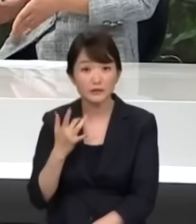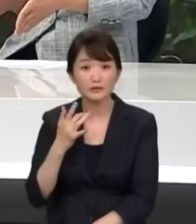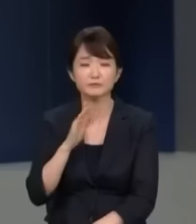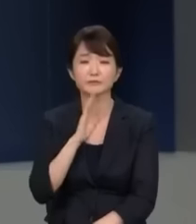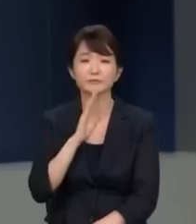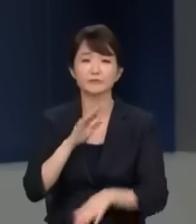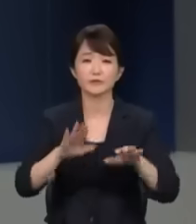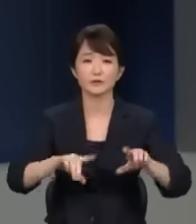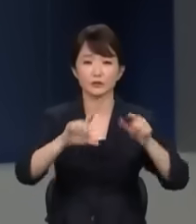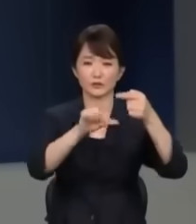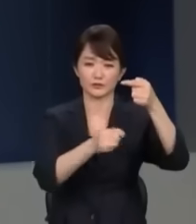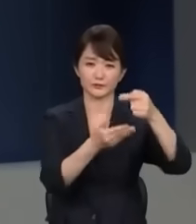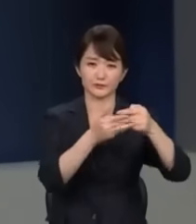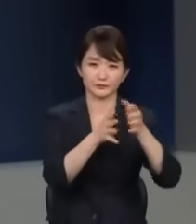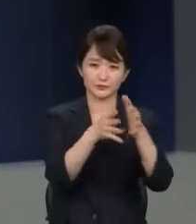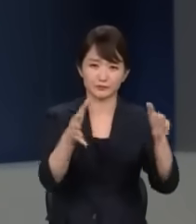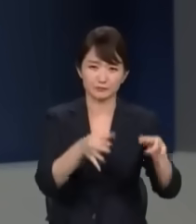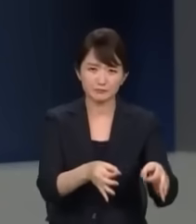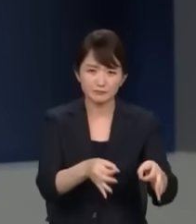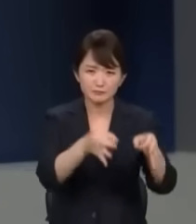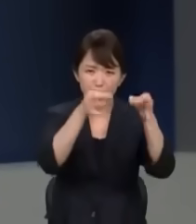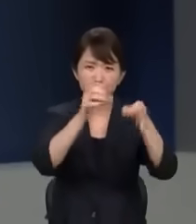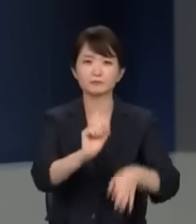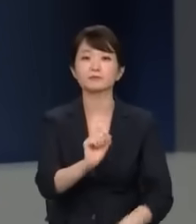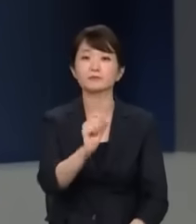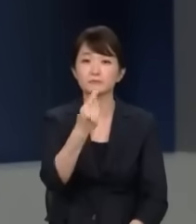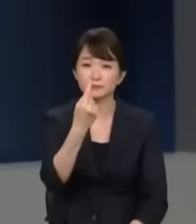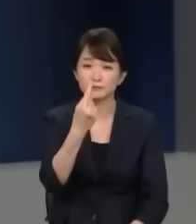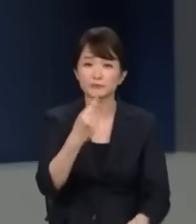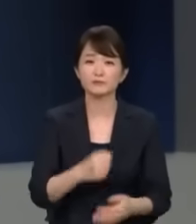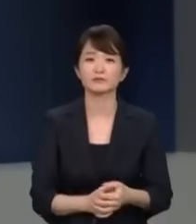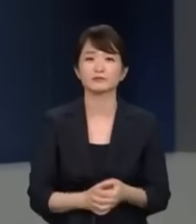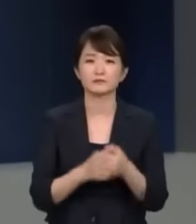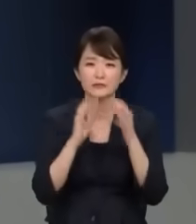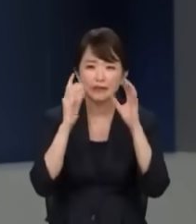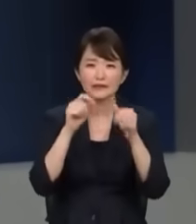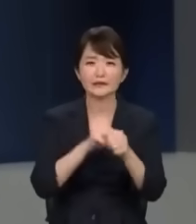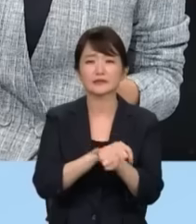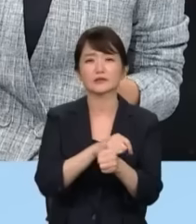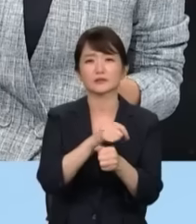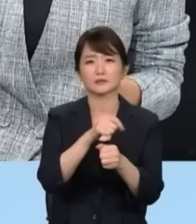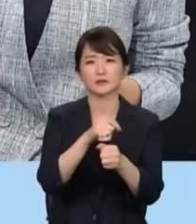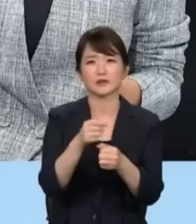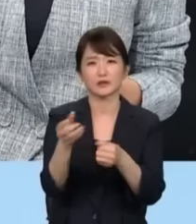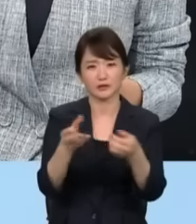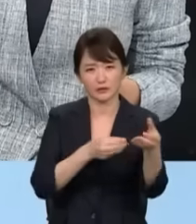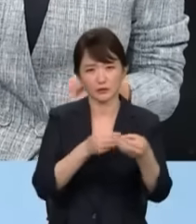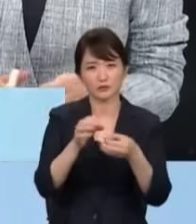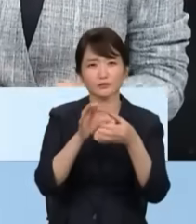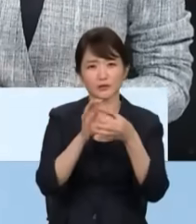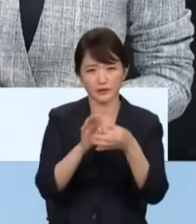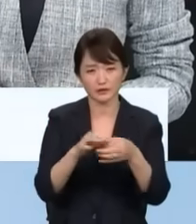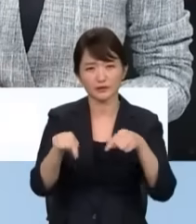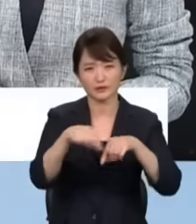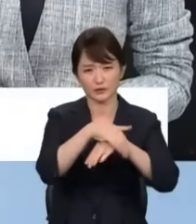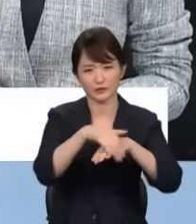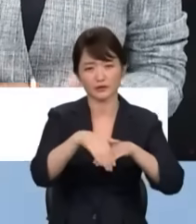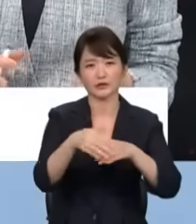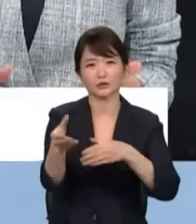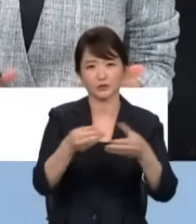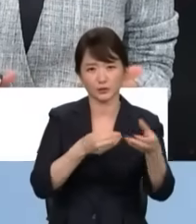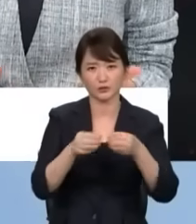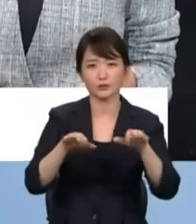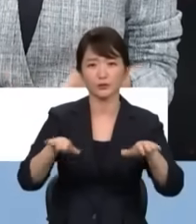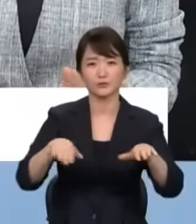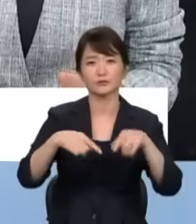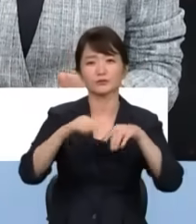맞습니다. 올해 초 집값 급등의 시발점이 됐던 게 바로 신생아 특례대출과 같은 정책대출입니다. 하지만 오늘 대책에서